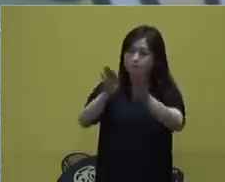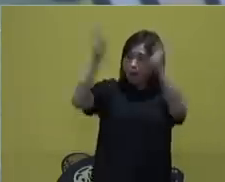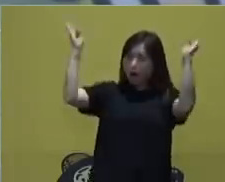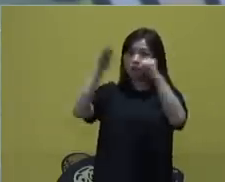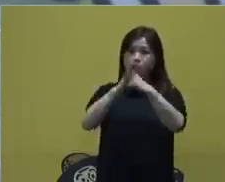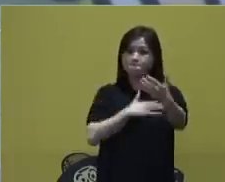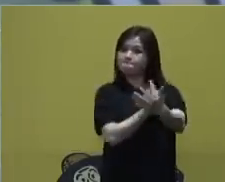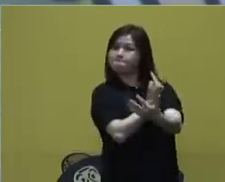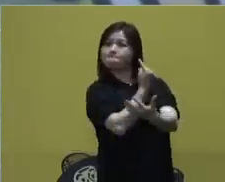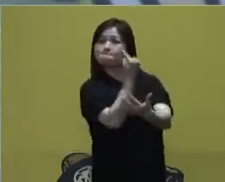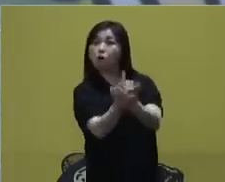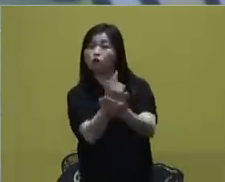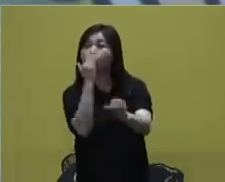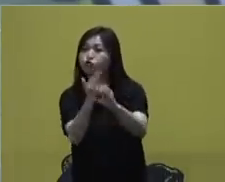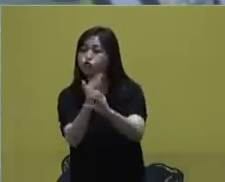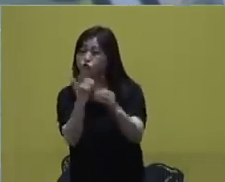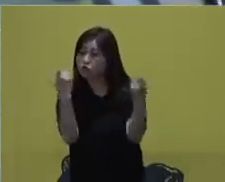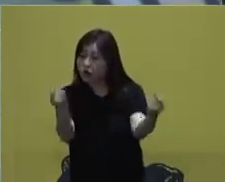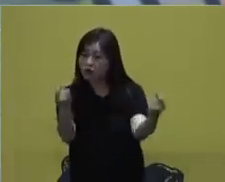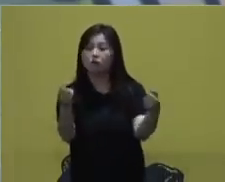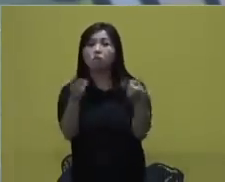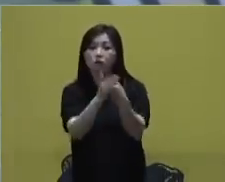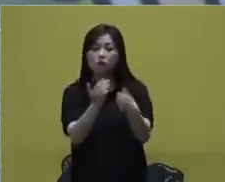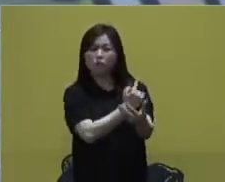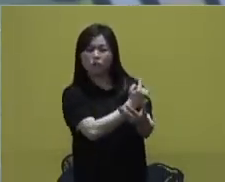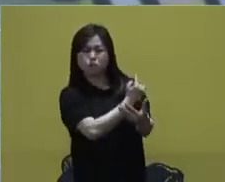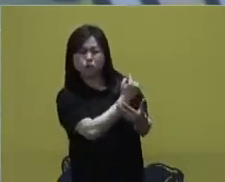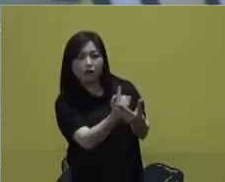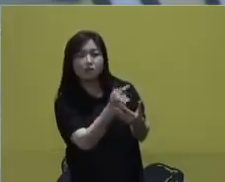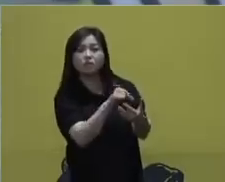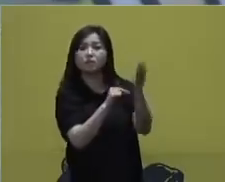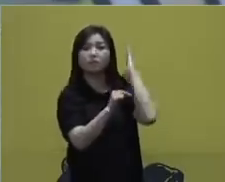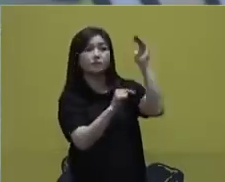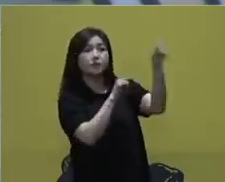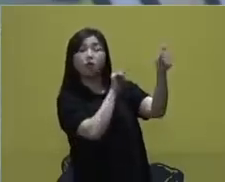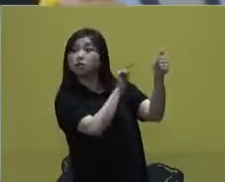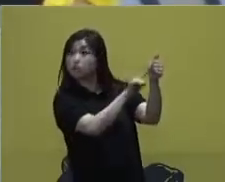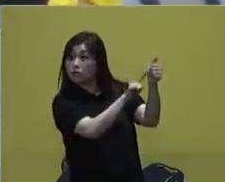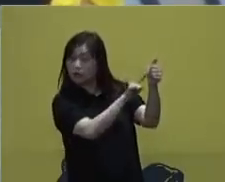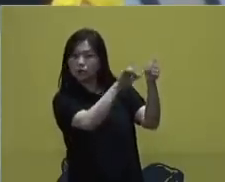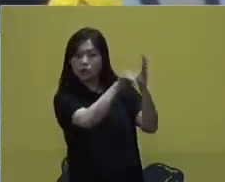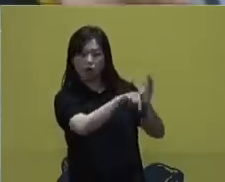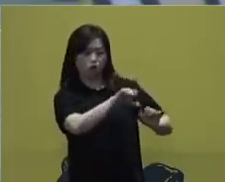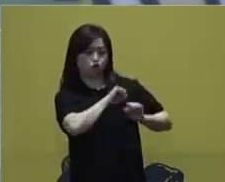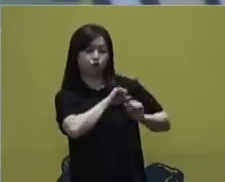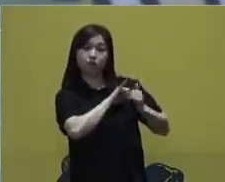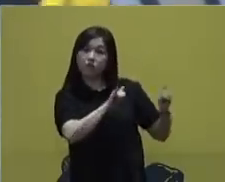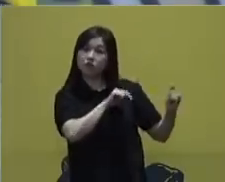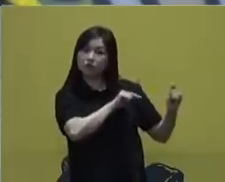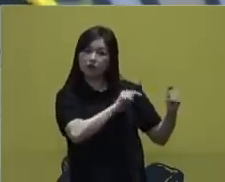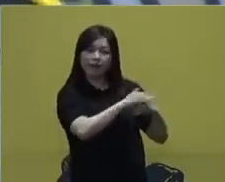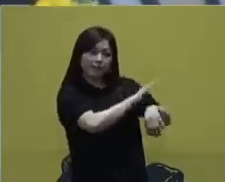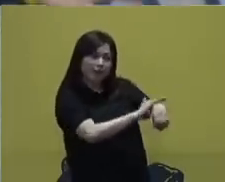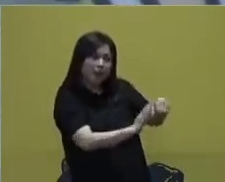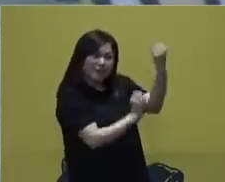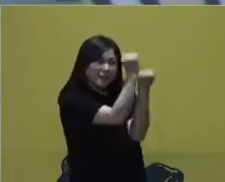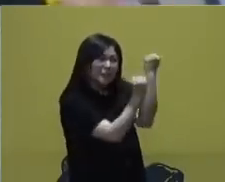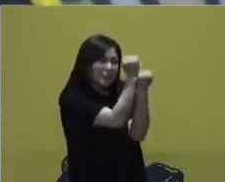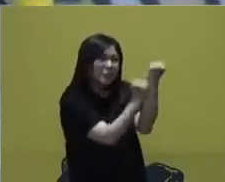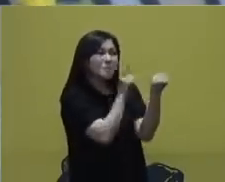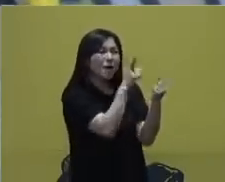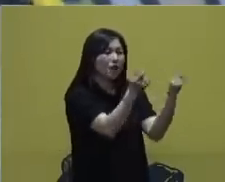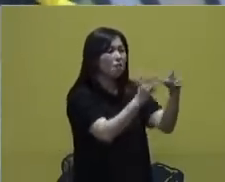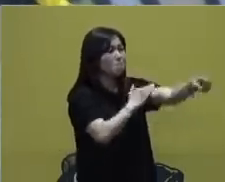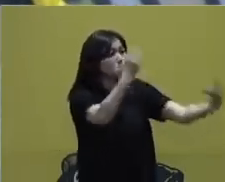개혁을 나오고 있어요. 그러다 보니까 이 나오고 있는 김정은이 나올 때는 군인들을 갖다가 설득을 했을 거 아닙니까? 너희들이 이제